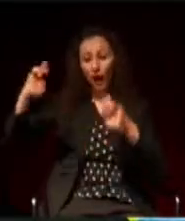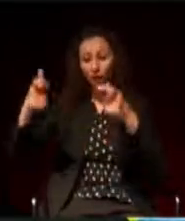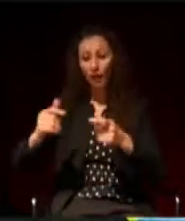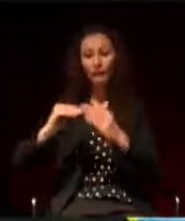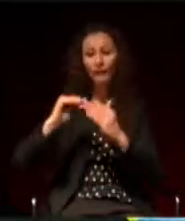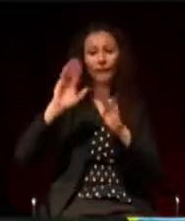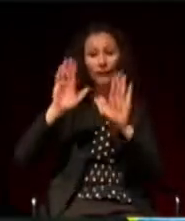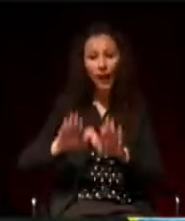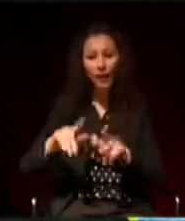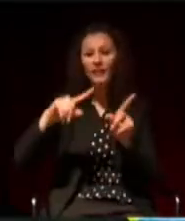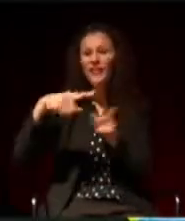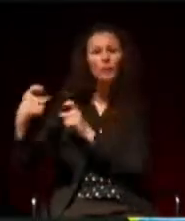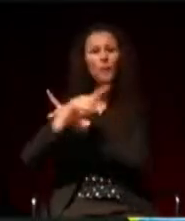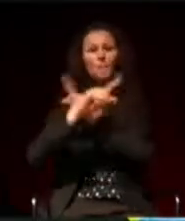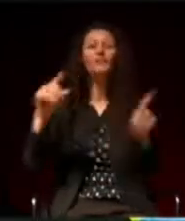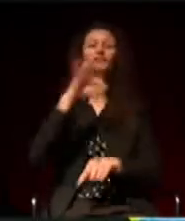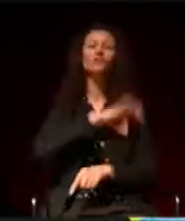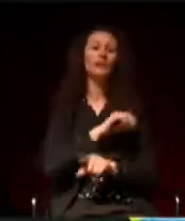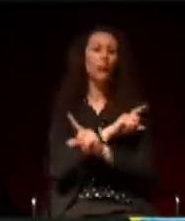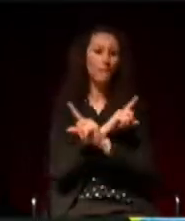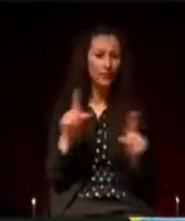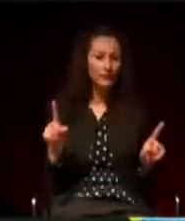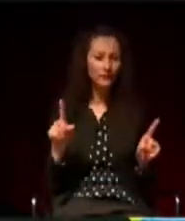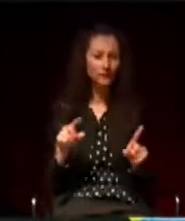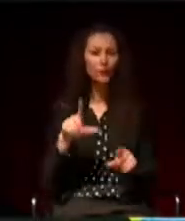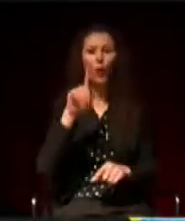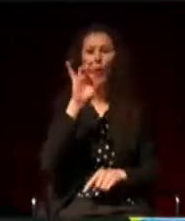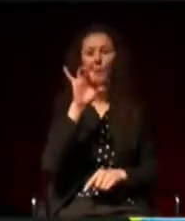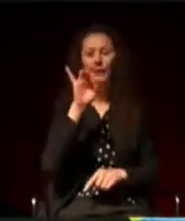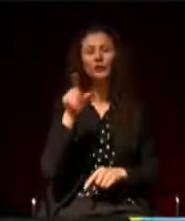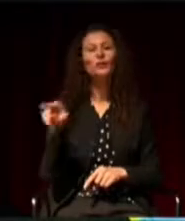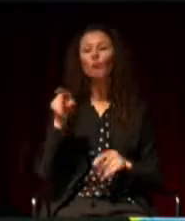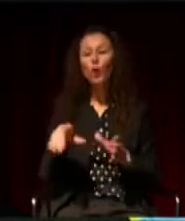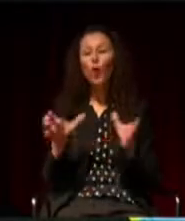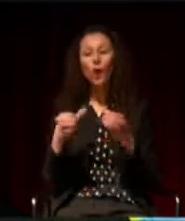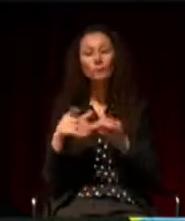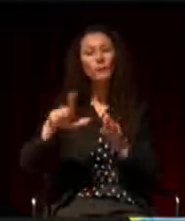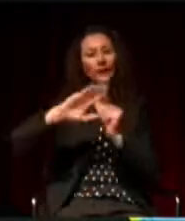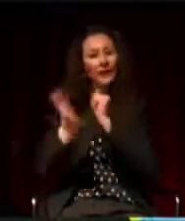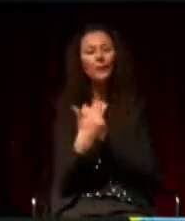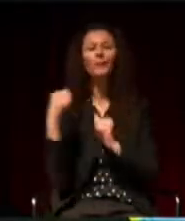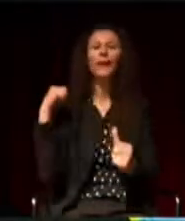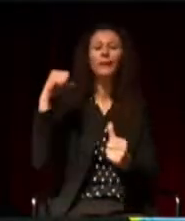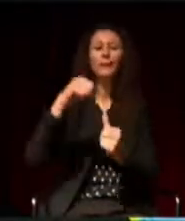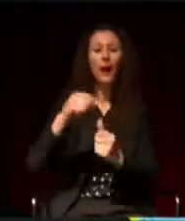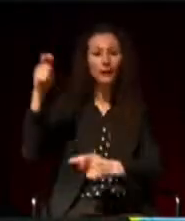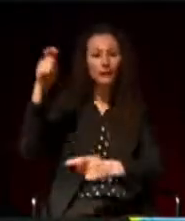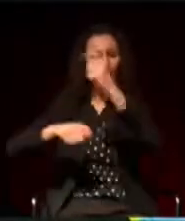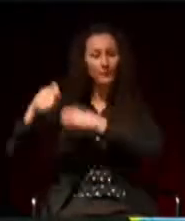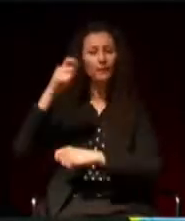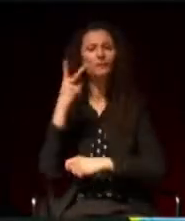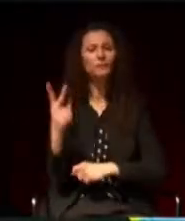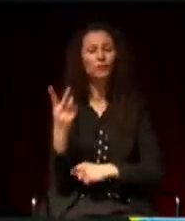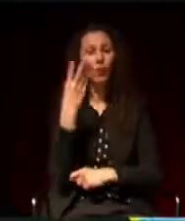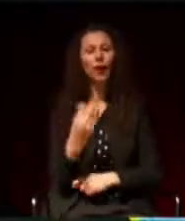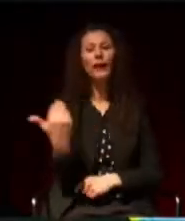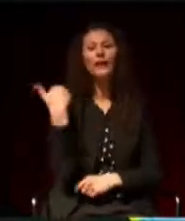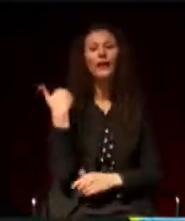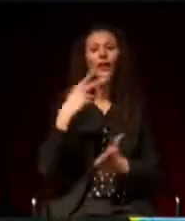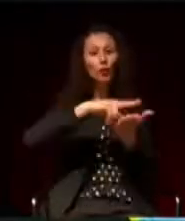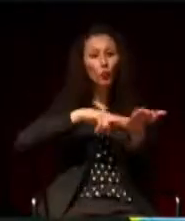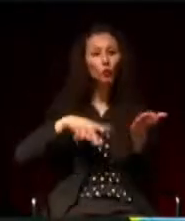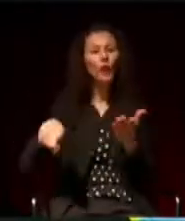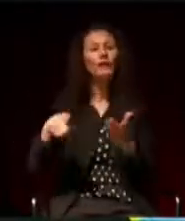kalan taşınmazlar faydalanamaz. 15. Bu kapsamda yıkılıp yeniden yapılacak olan yapılara ait yeni yapı